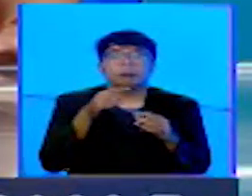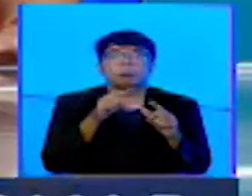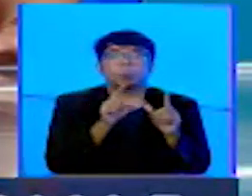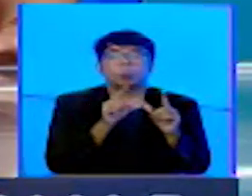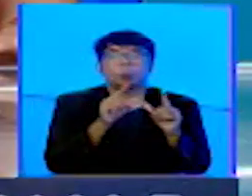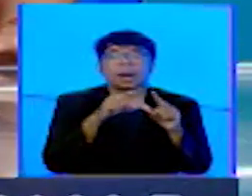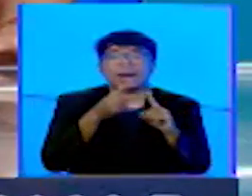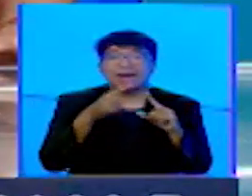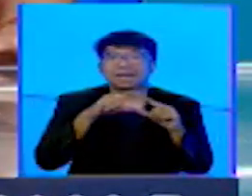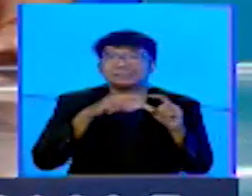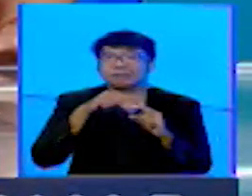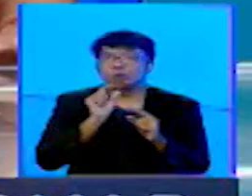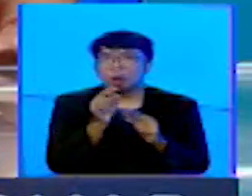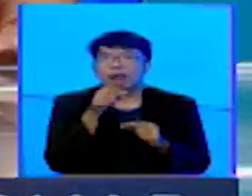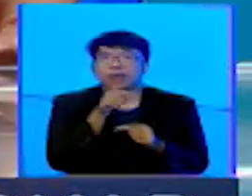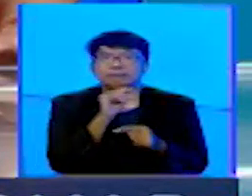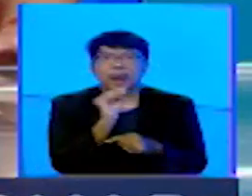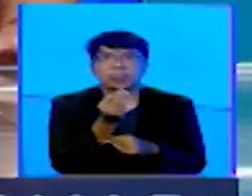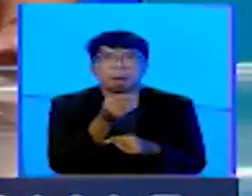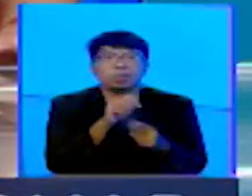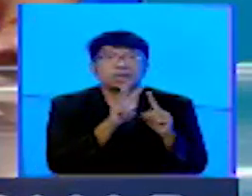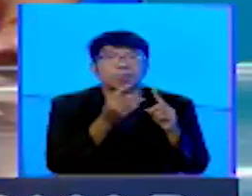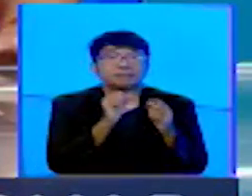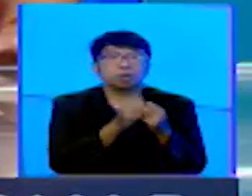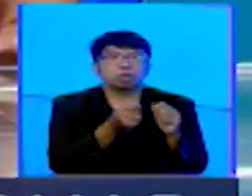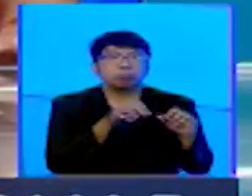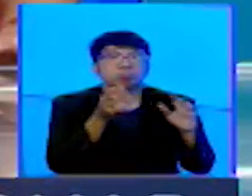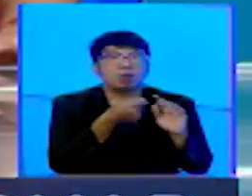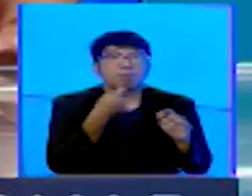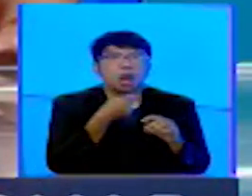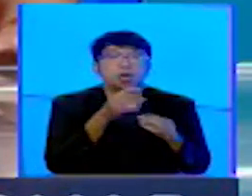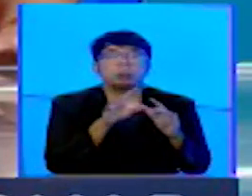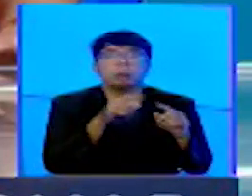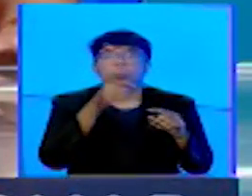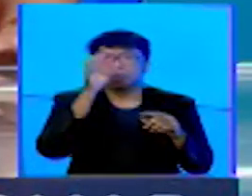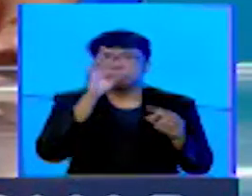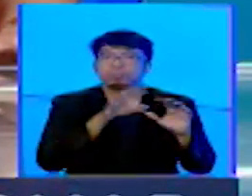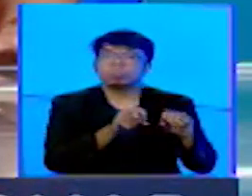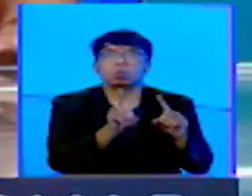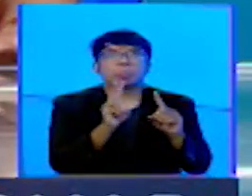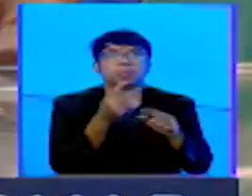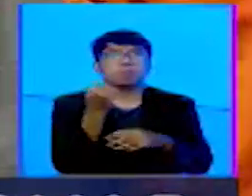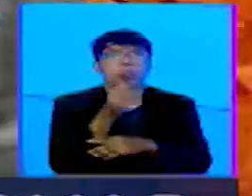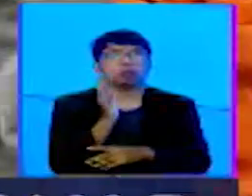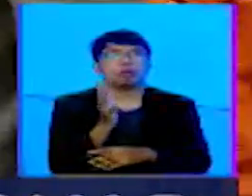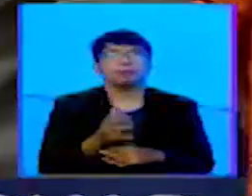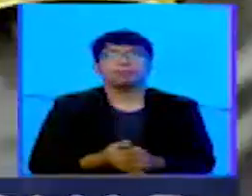Jakarta telah terjadi 13 kasus pembegalan kepada pesepeda. Polisi telah menangkap 12 pelaku.